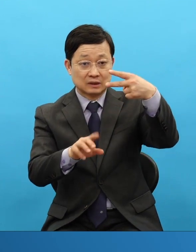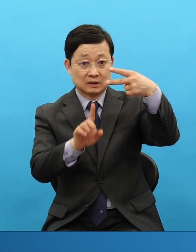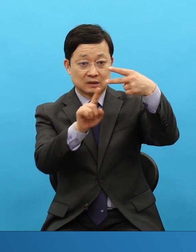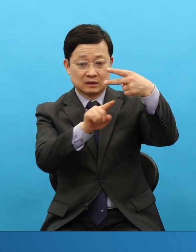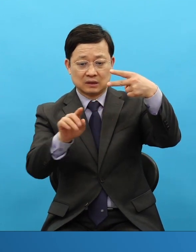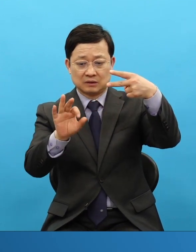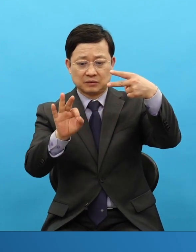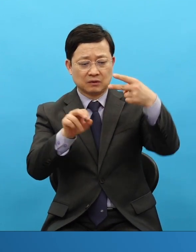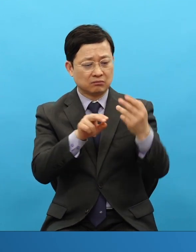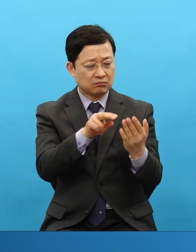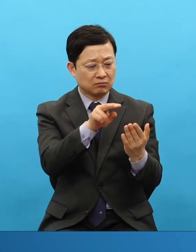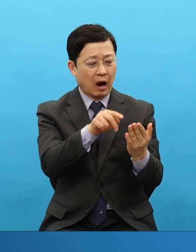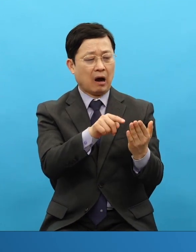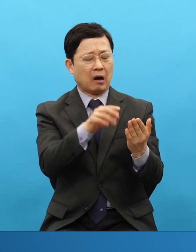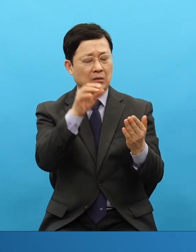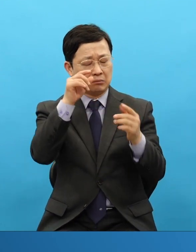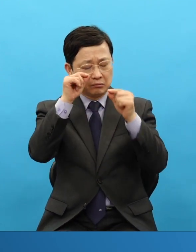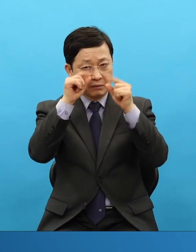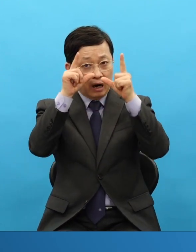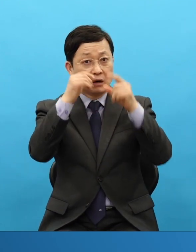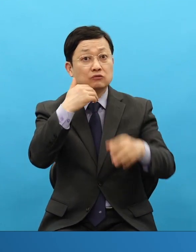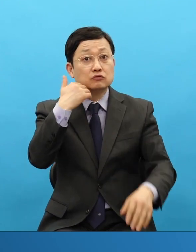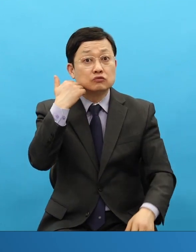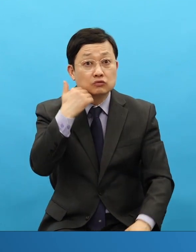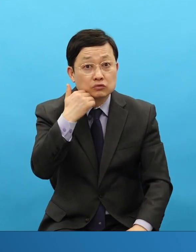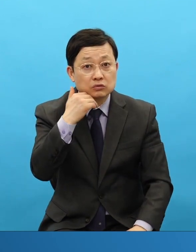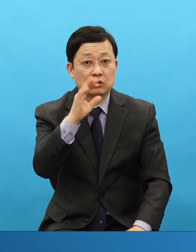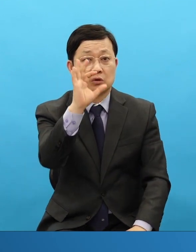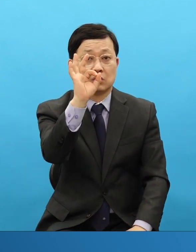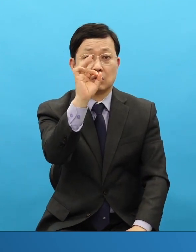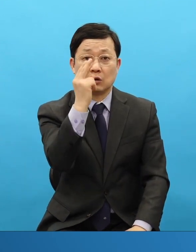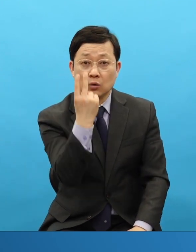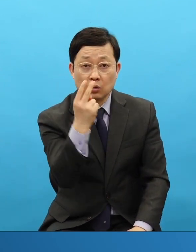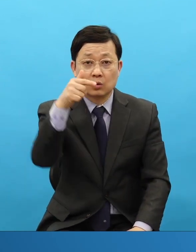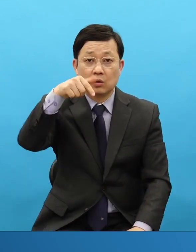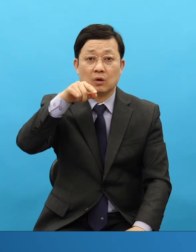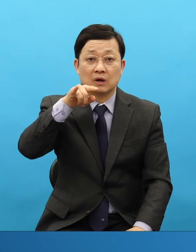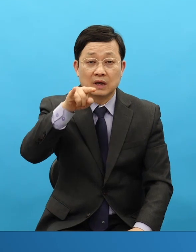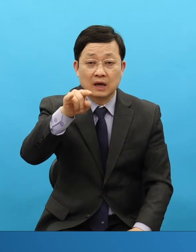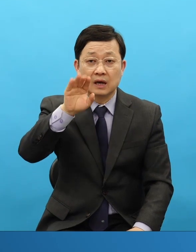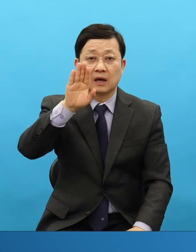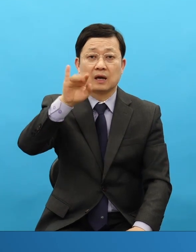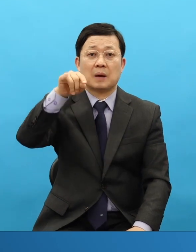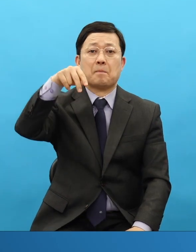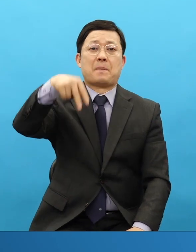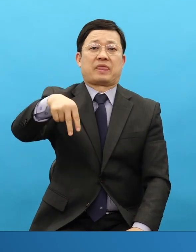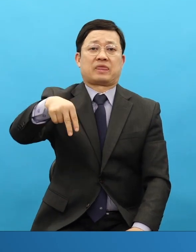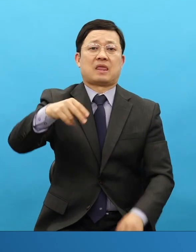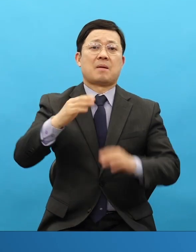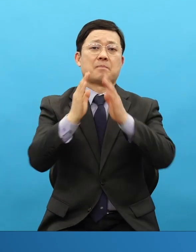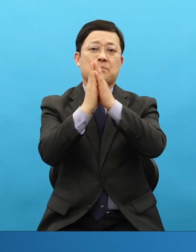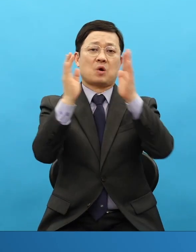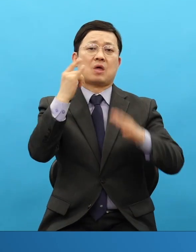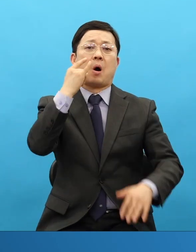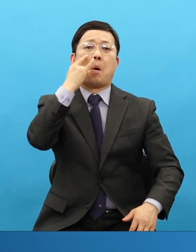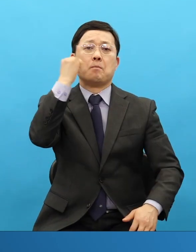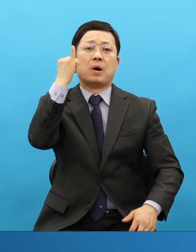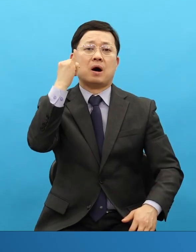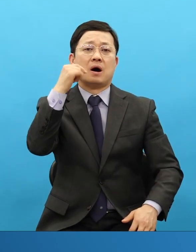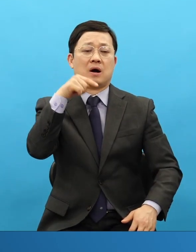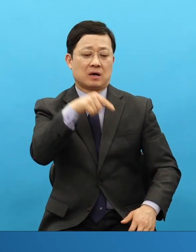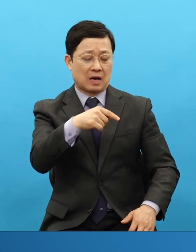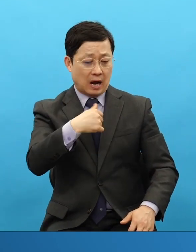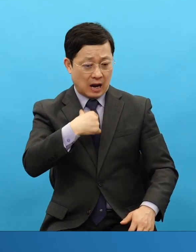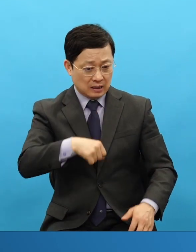누가 알았냐? Who understood? 요게벳이 알은 겁니다. It was Jochebed 그러고 이 모세가 알은 거예요. and